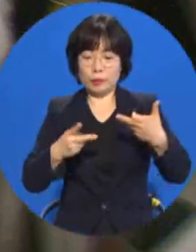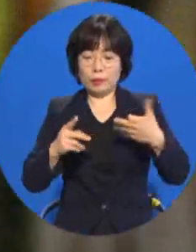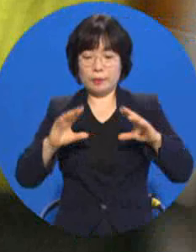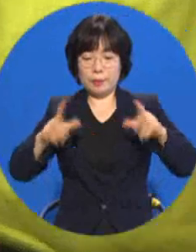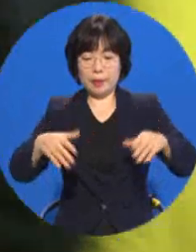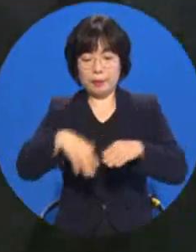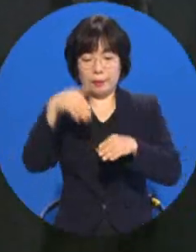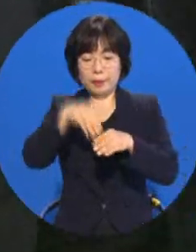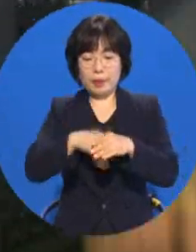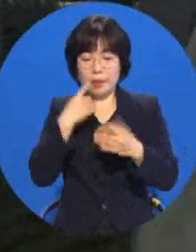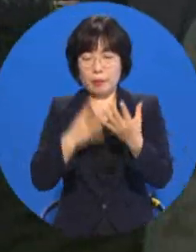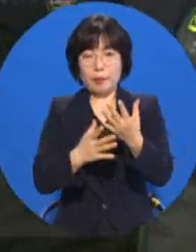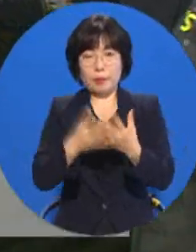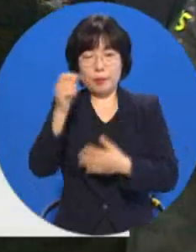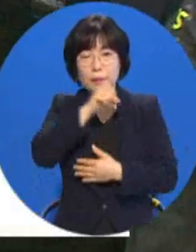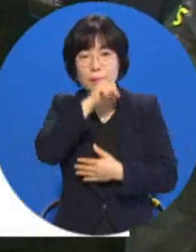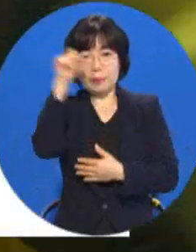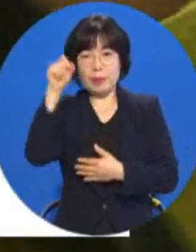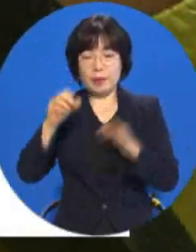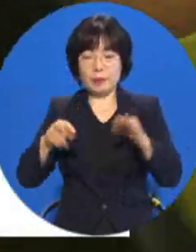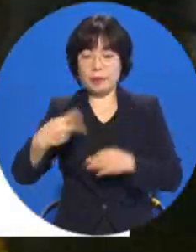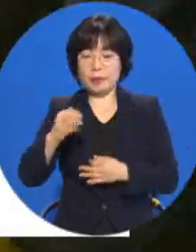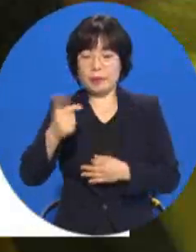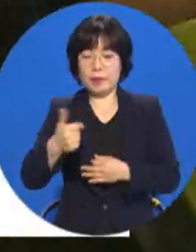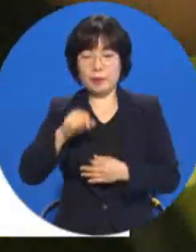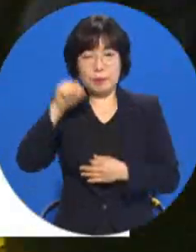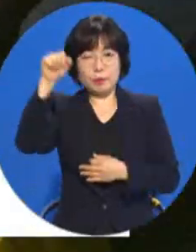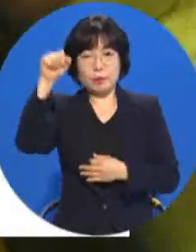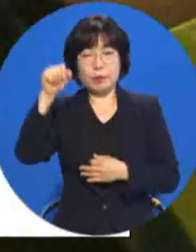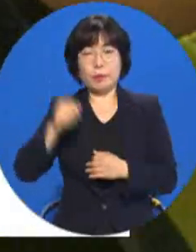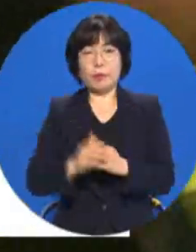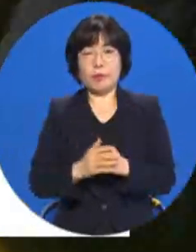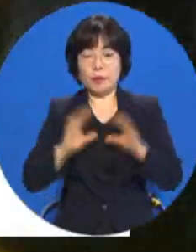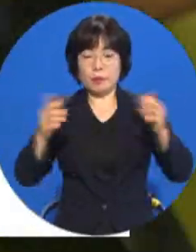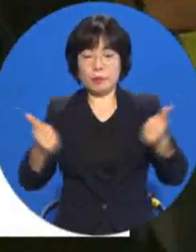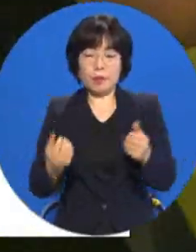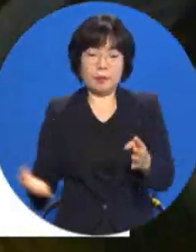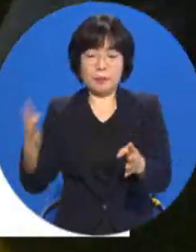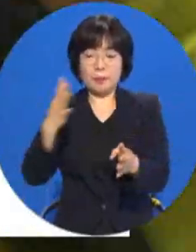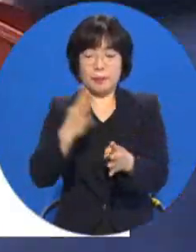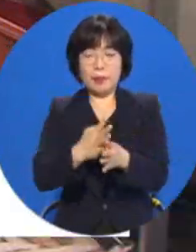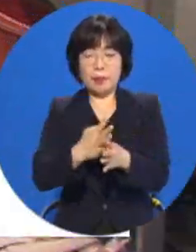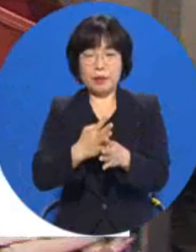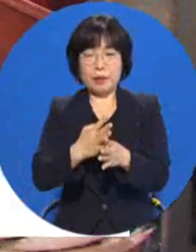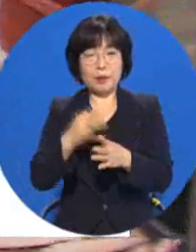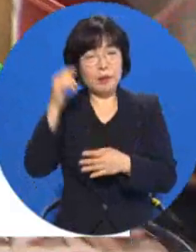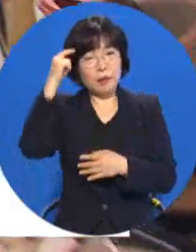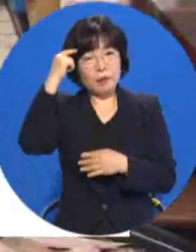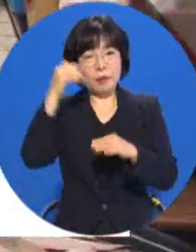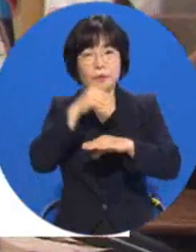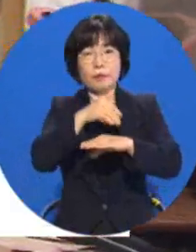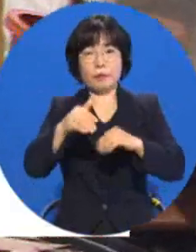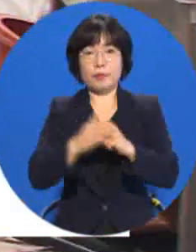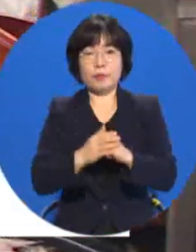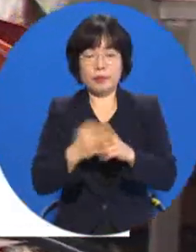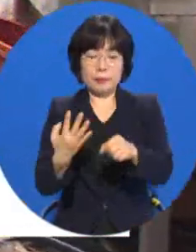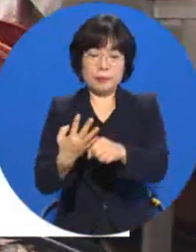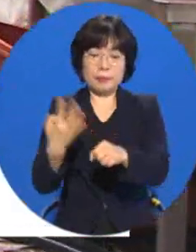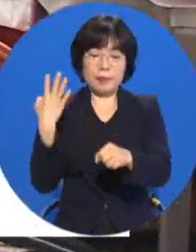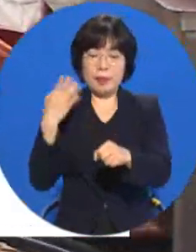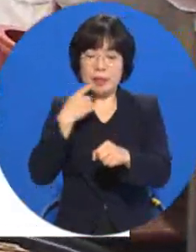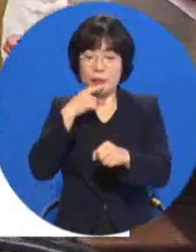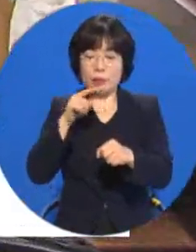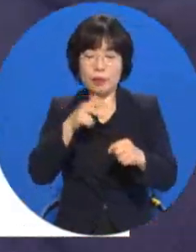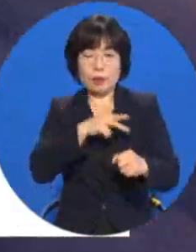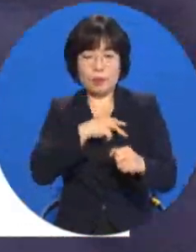당시 민주통합당으로 당선된 김승남 예비후보자의 경우 국회에 재입성을 벼르고 있습니다. 특히 4년 전